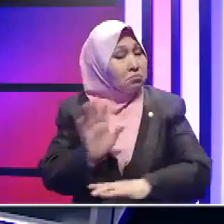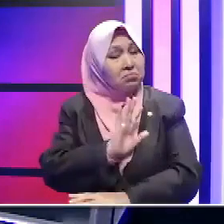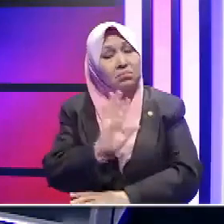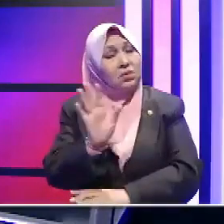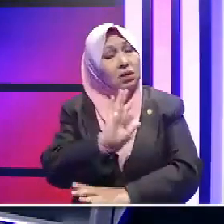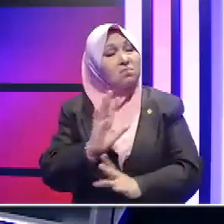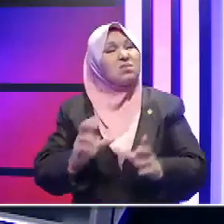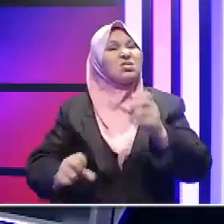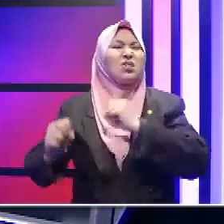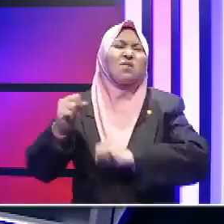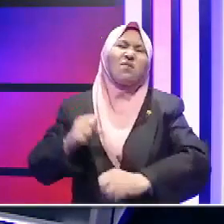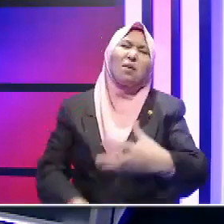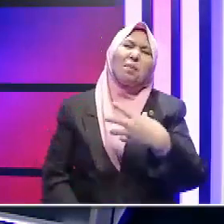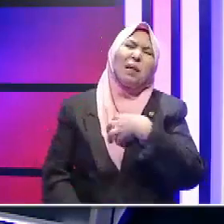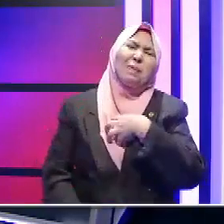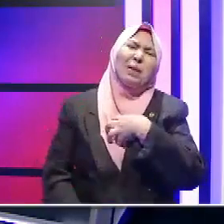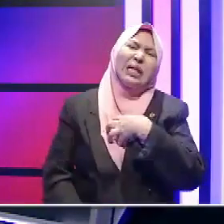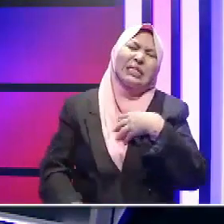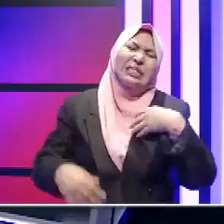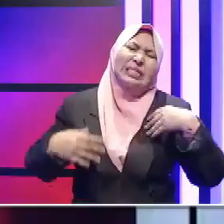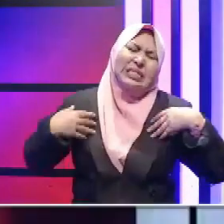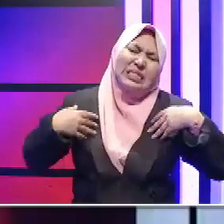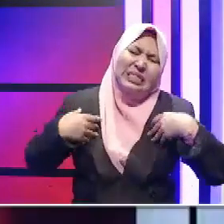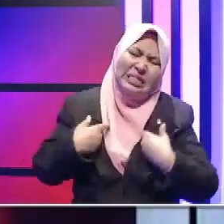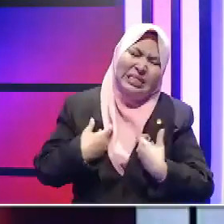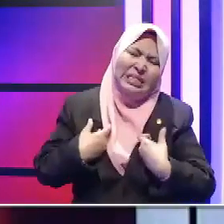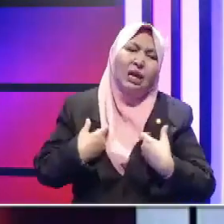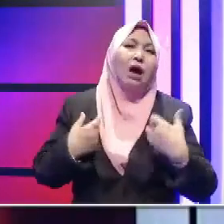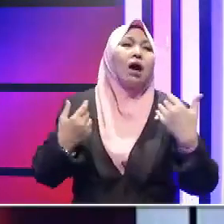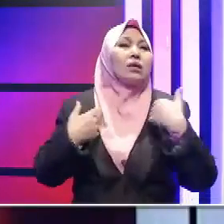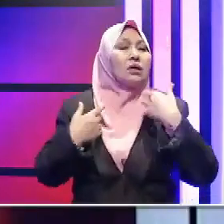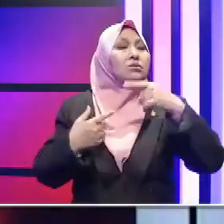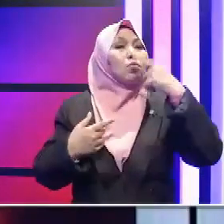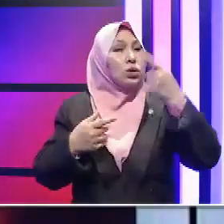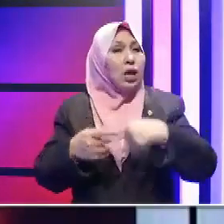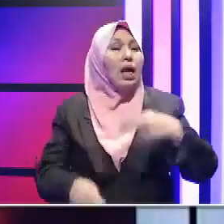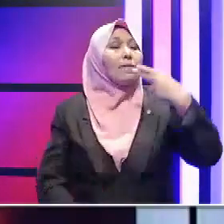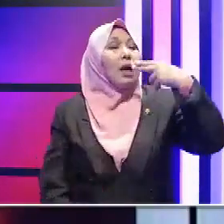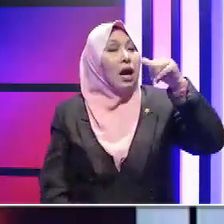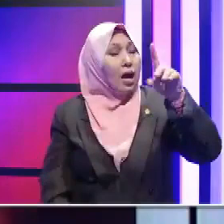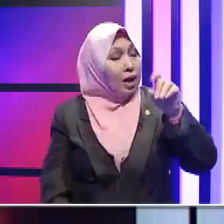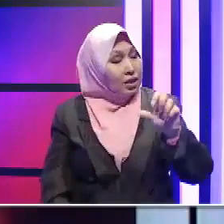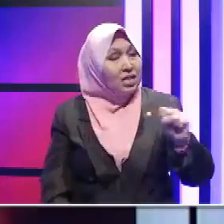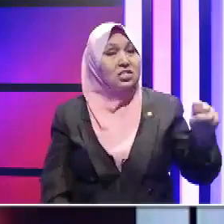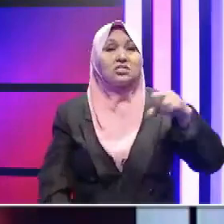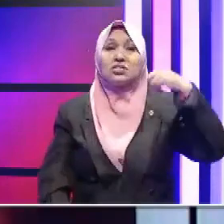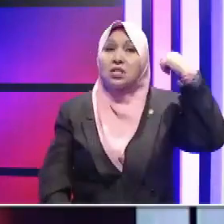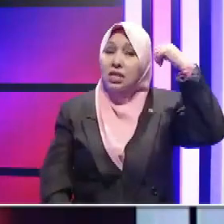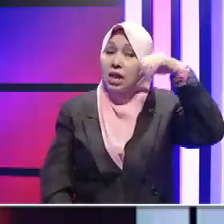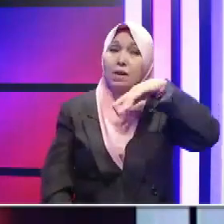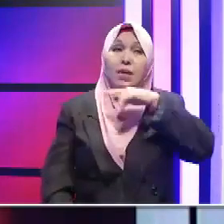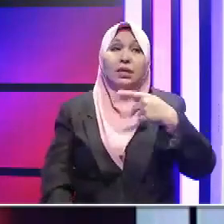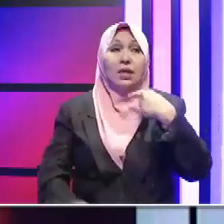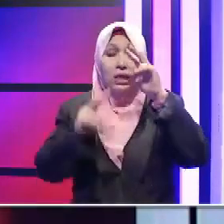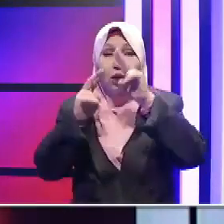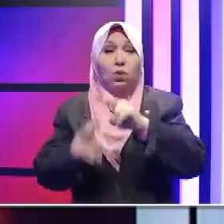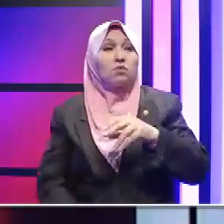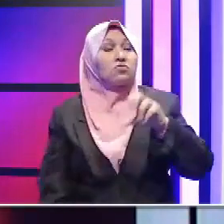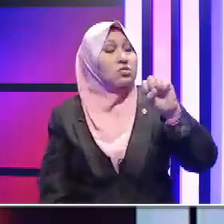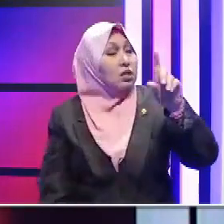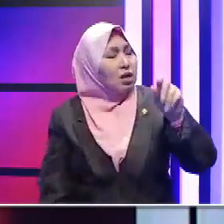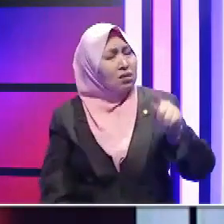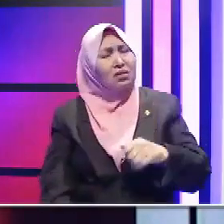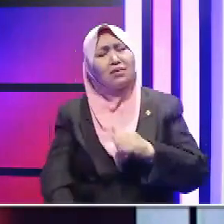sifat know ataupun sifat pernah ini sebenarnya ada juga di dalam hadis-hadis nabi Bagaimana kalau kita Timur sayyidatina Fatimah